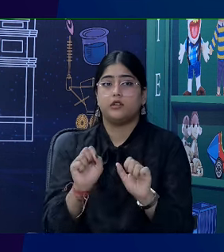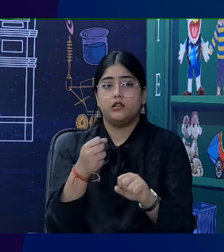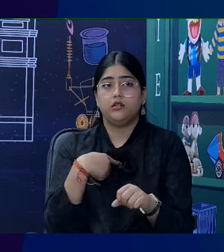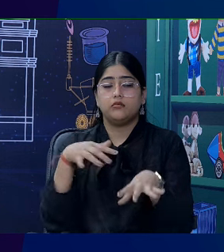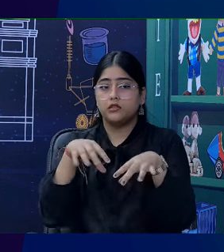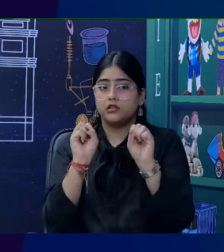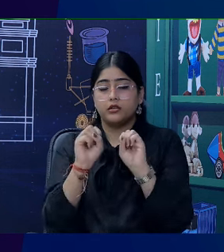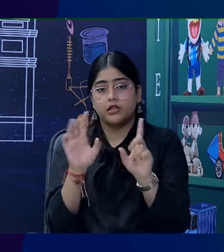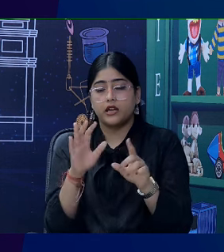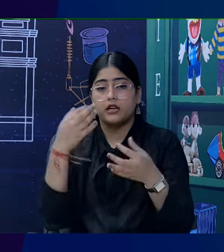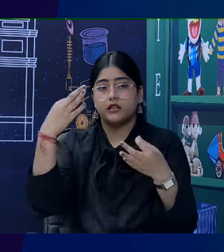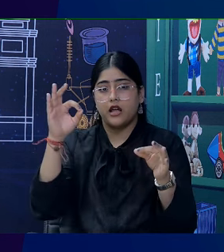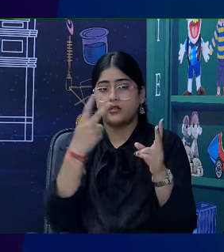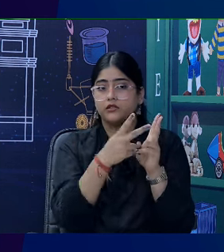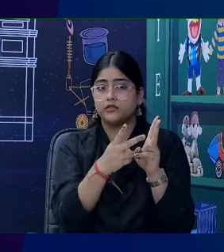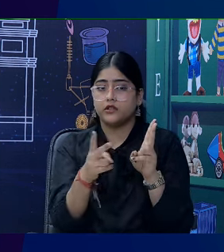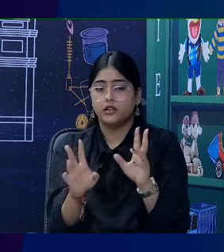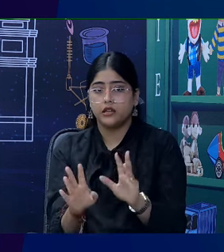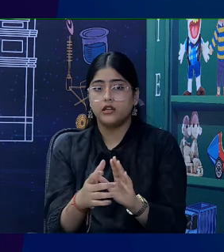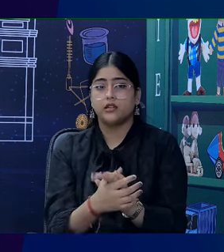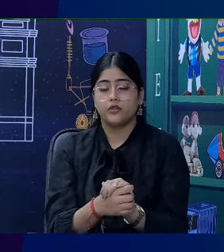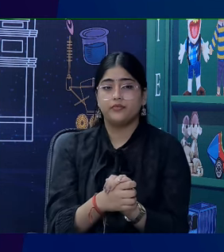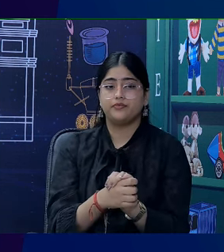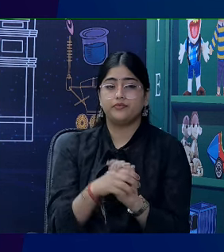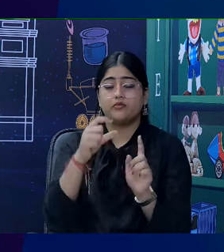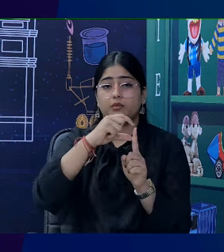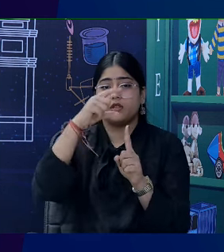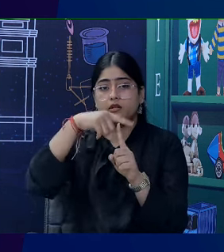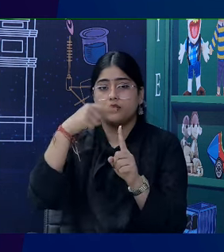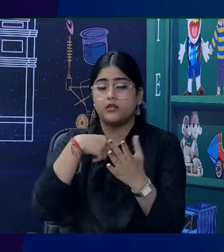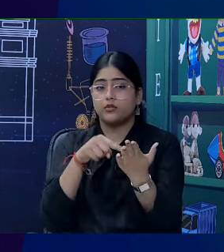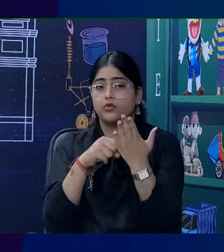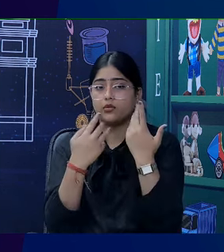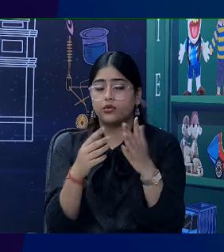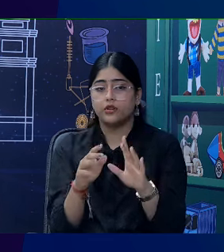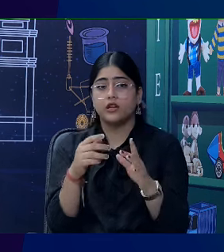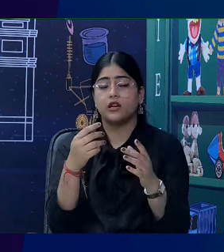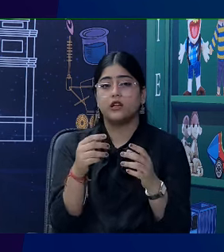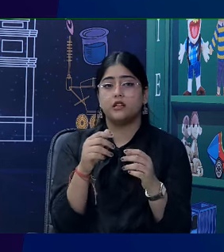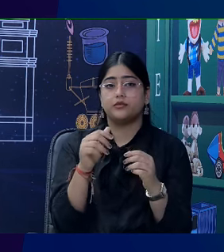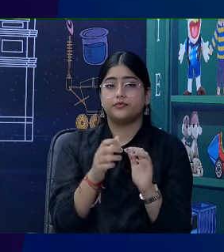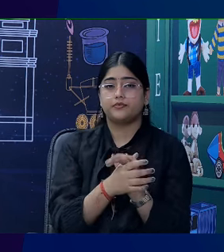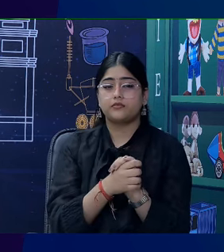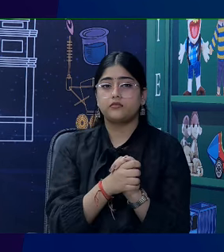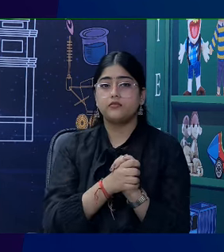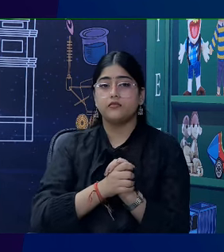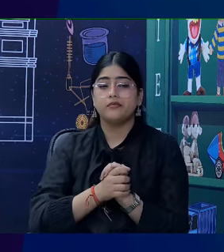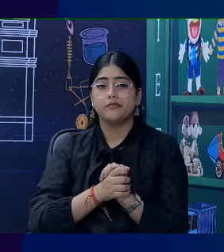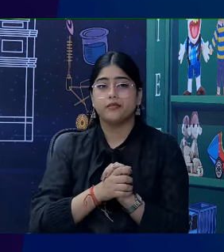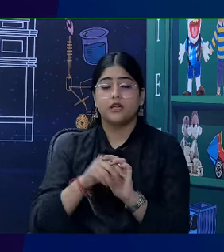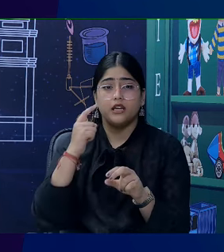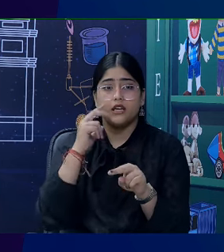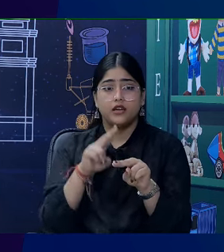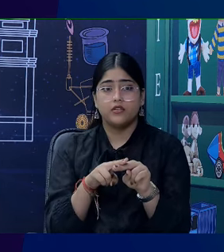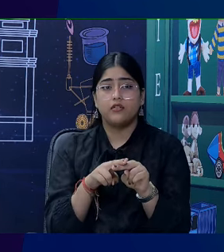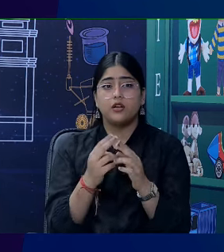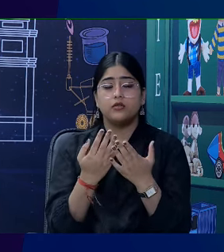हैं डांस फॉर्म्स और जैसे और भी पावर पॉइंट में आपने मेंशन किए हुए हैं जैसे कथक उत्तर प्रदेश का या कथक कली केरला लेकिन जब हम बच्चों